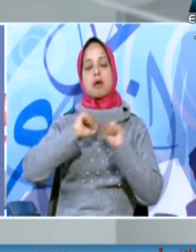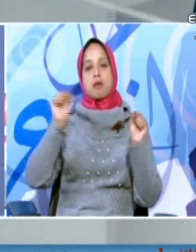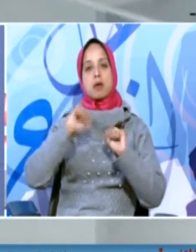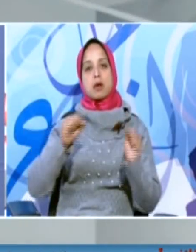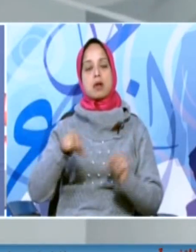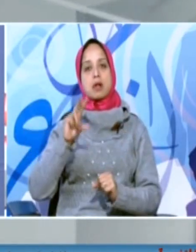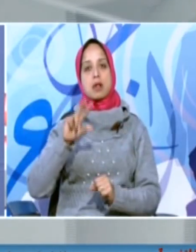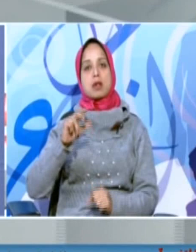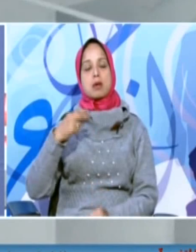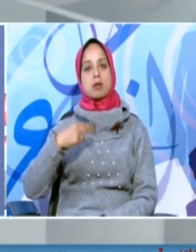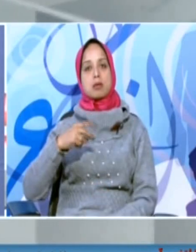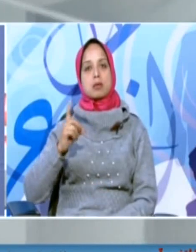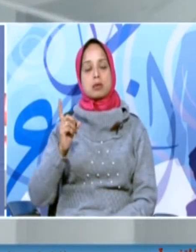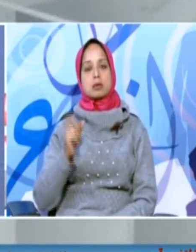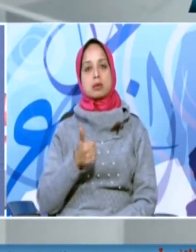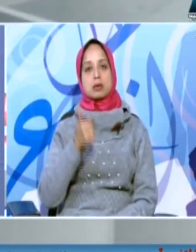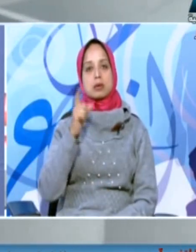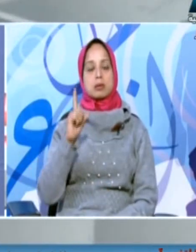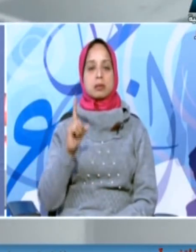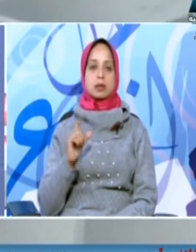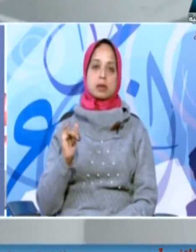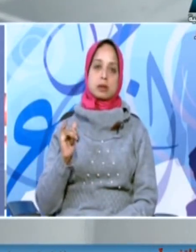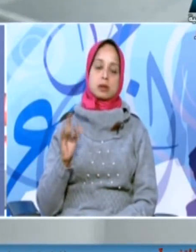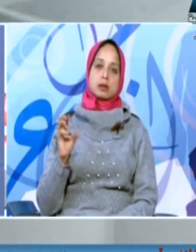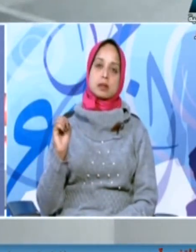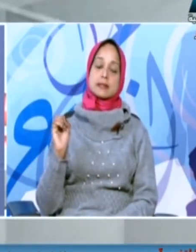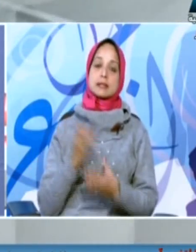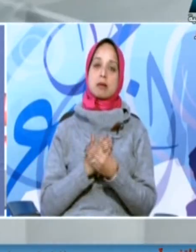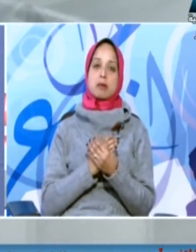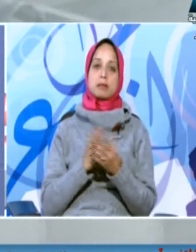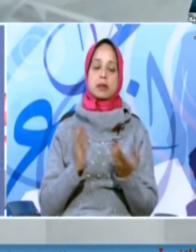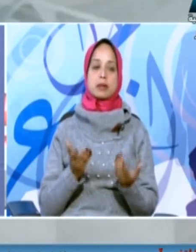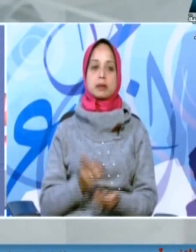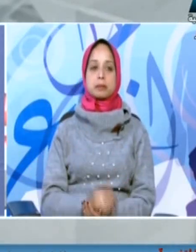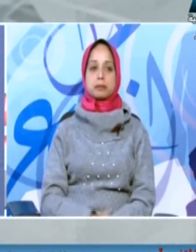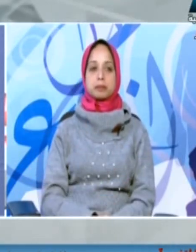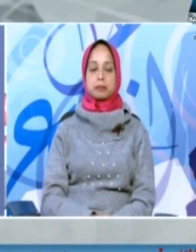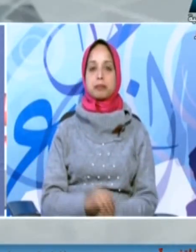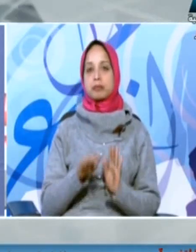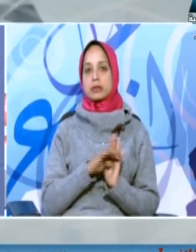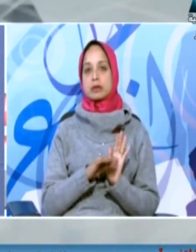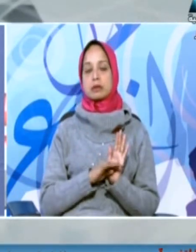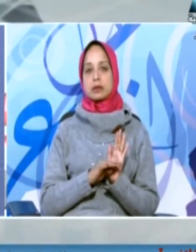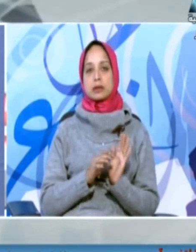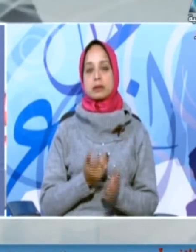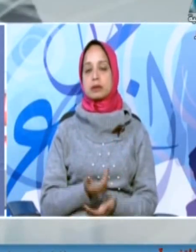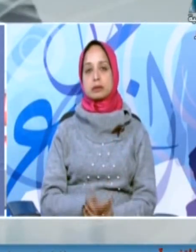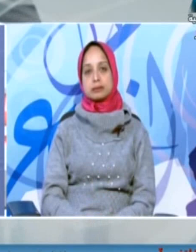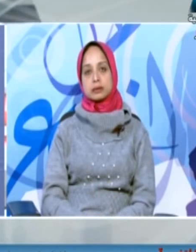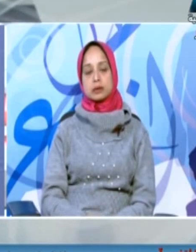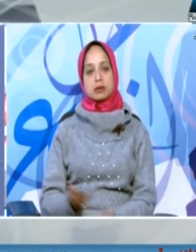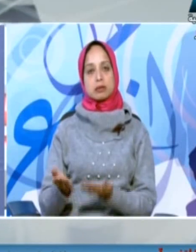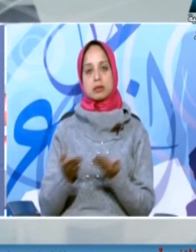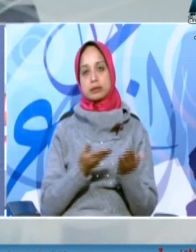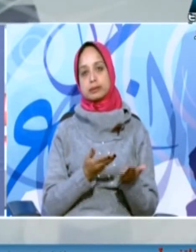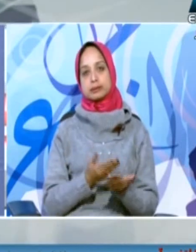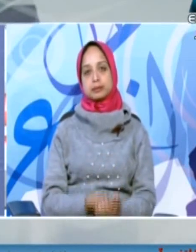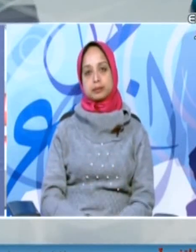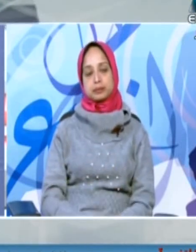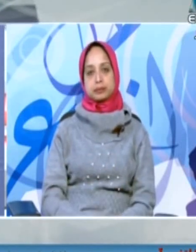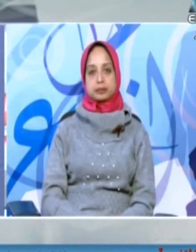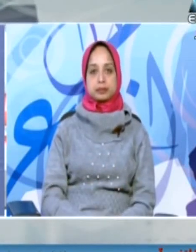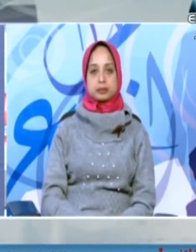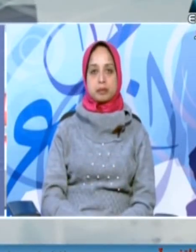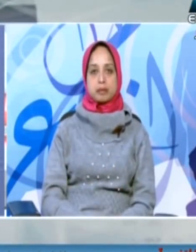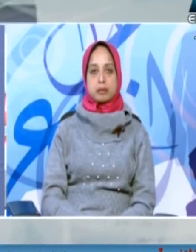النتيجه؟ النتائج. قولي بقى. انا عارفه اللي هو اتفضل اتفضلي اللي هو